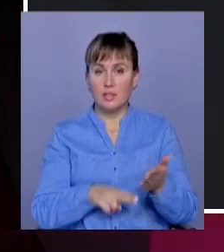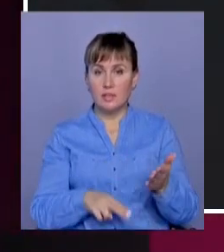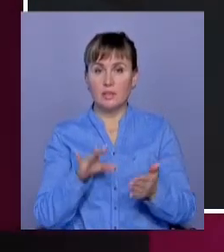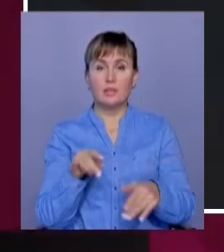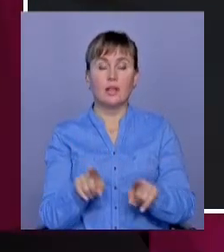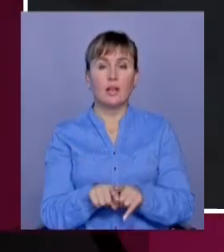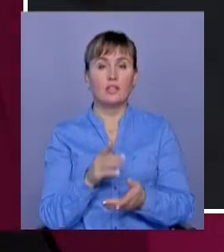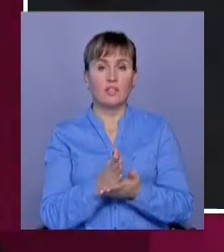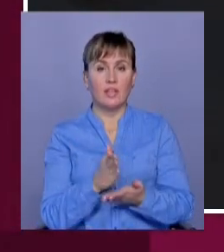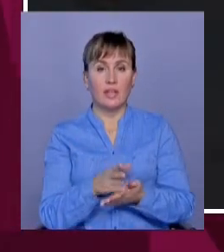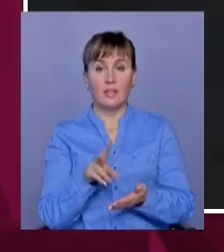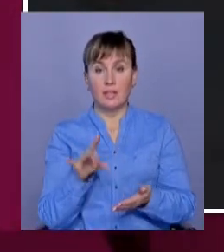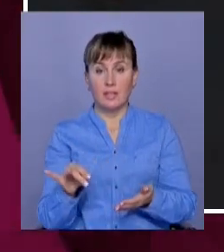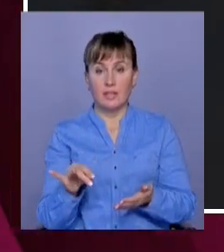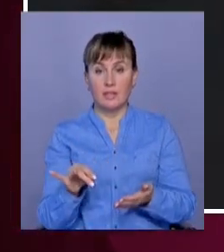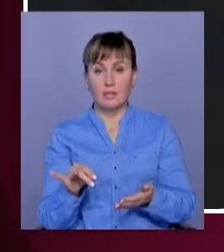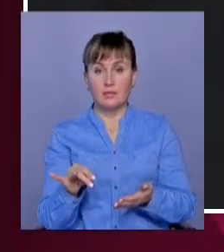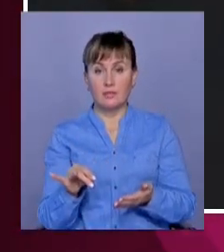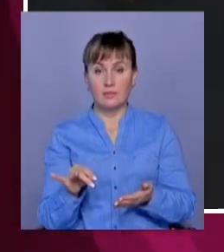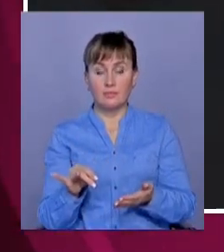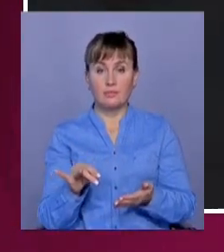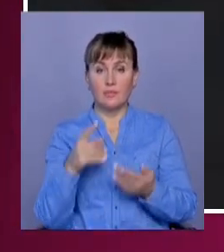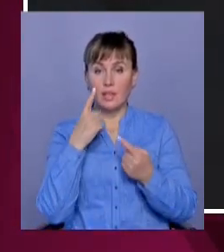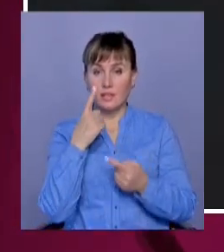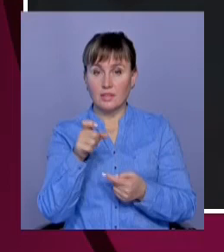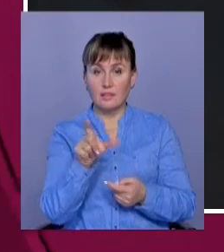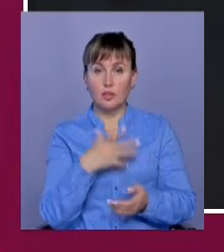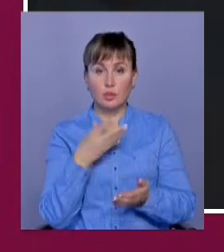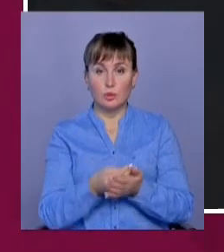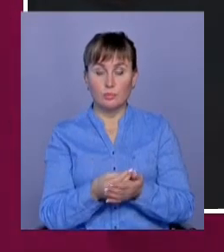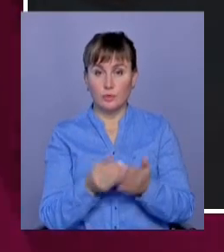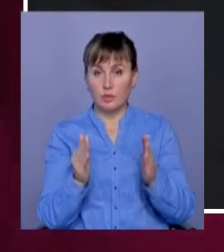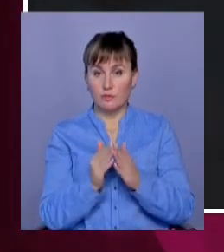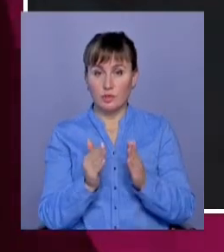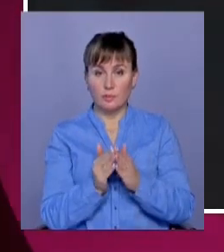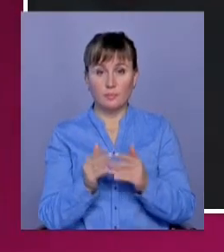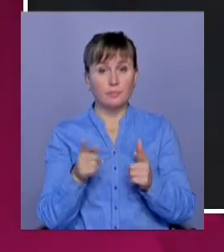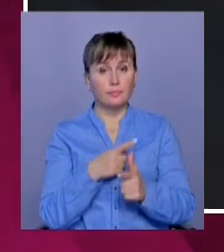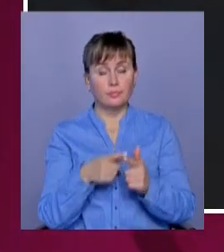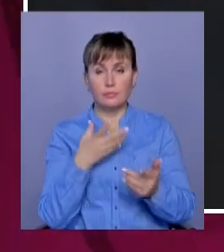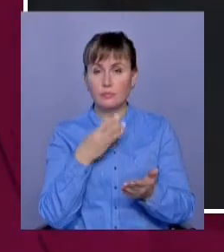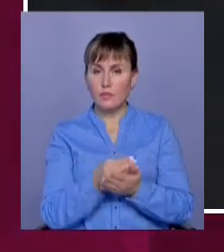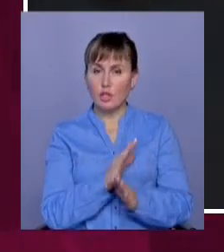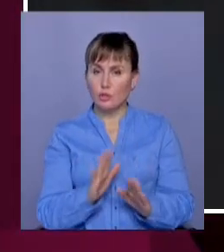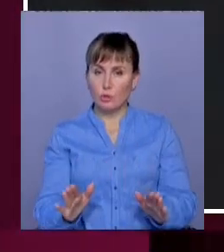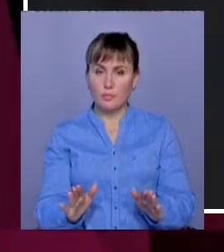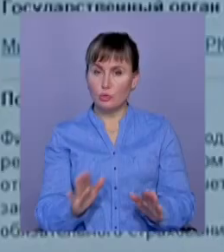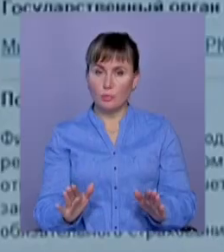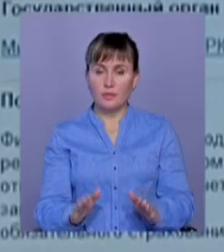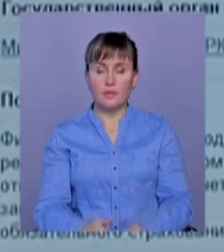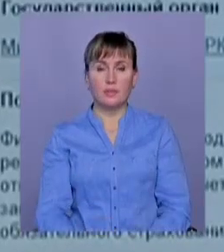также является ли заявитель собственникам недвижимости либо несут либо не